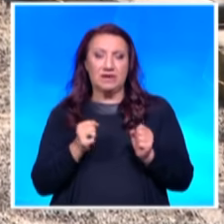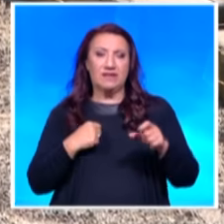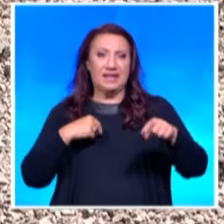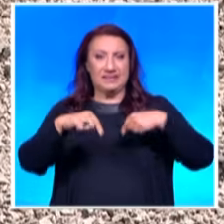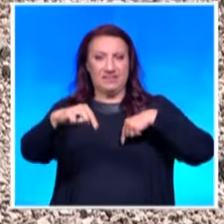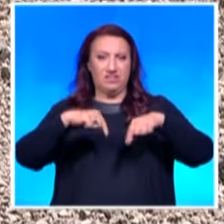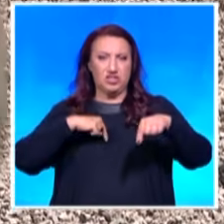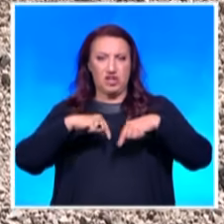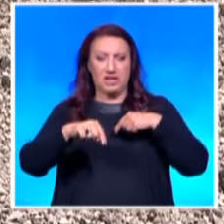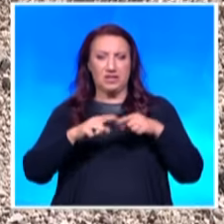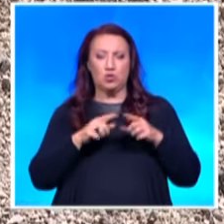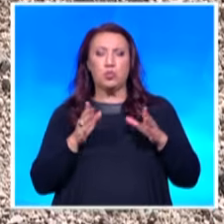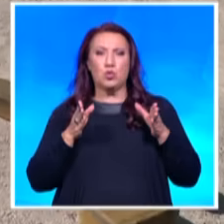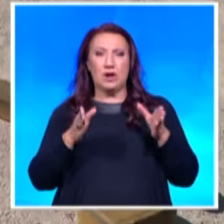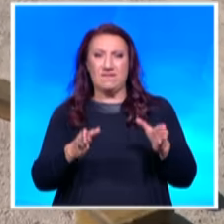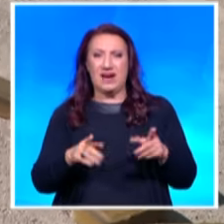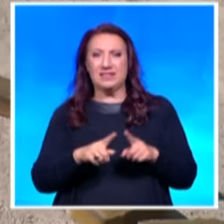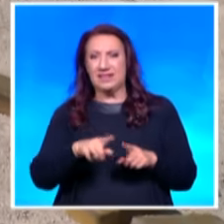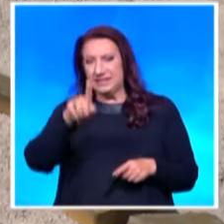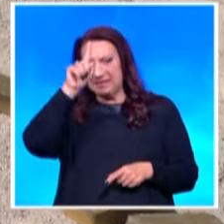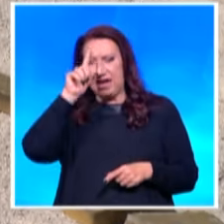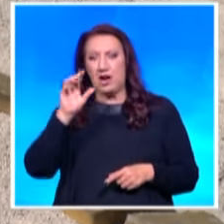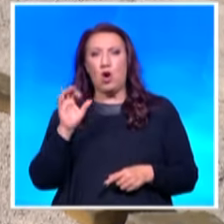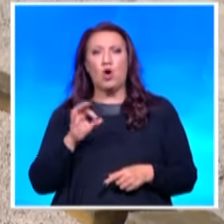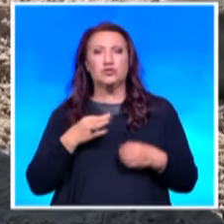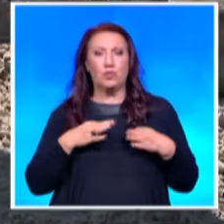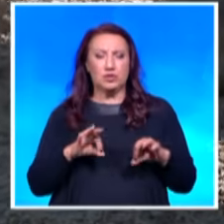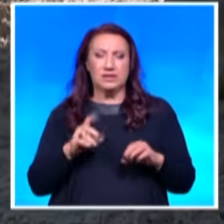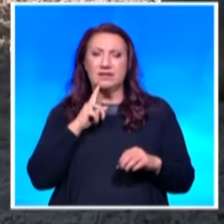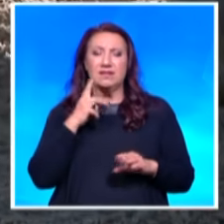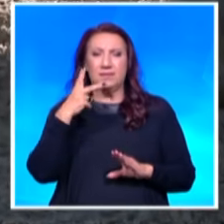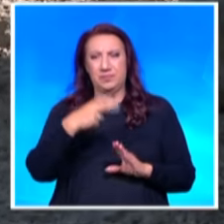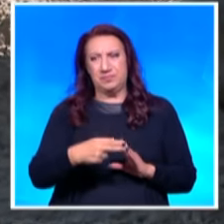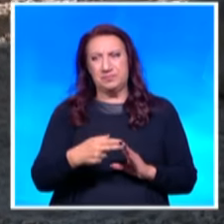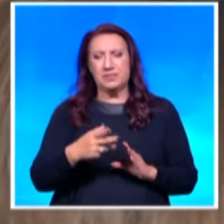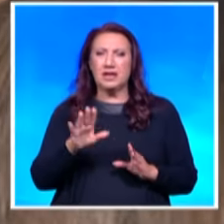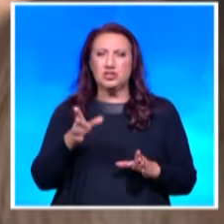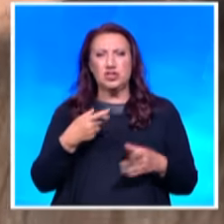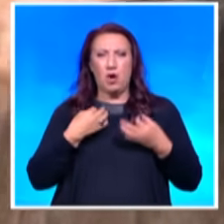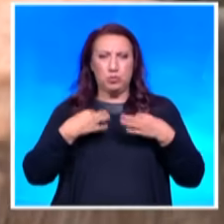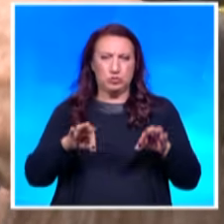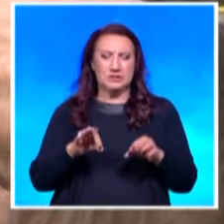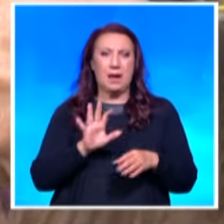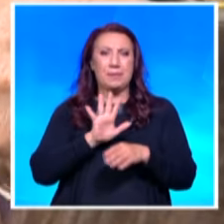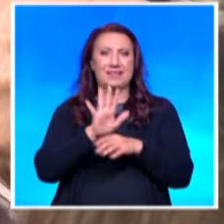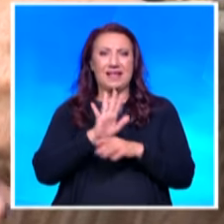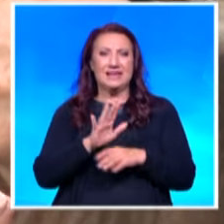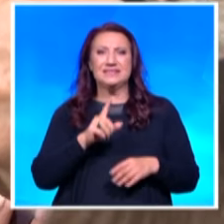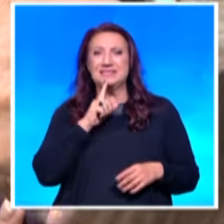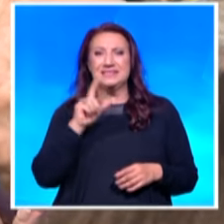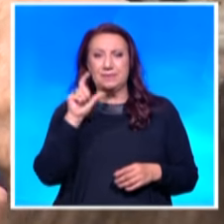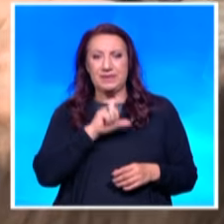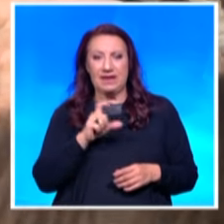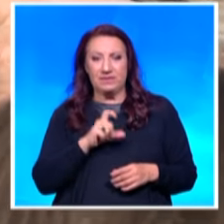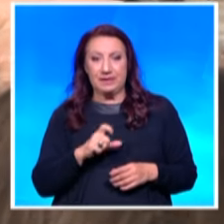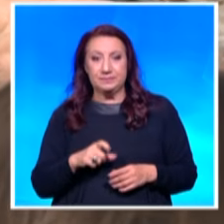Цар Освободител да бъде пуснато в началото на учебната година. То беше спряно в средата на юли. Преди да се фугира, тогава, когато